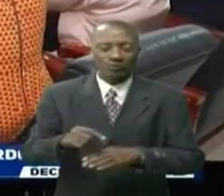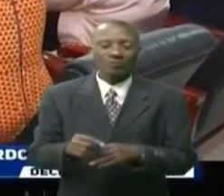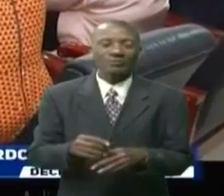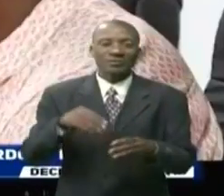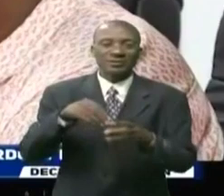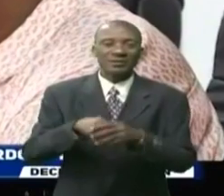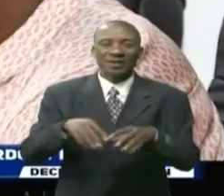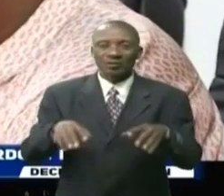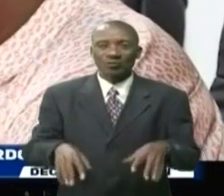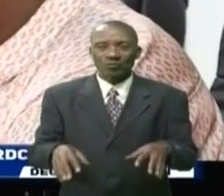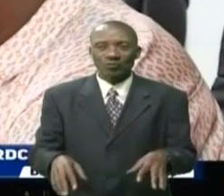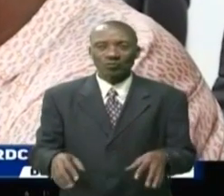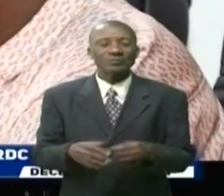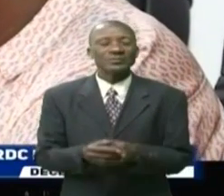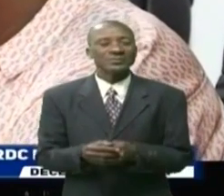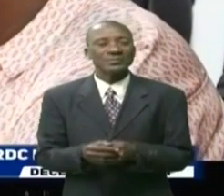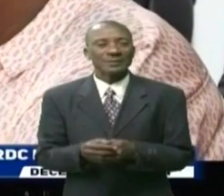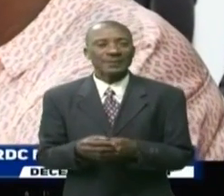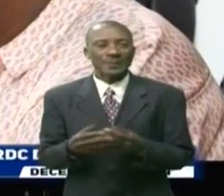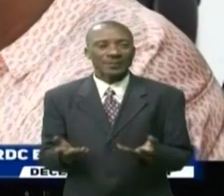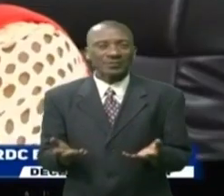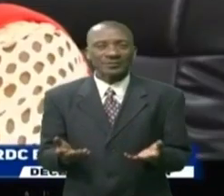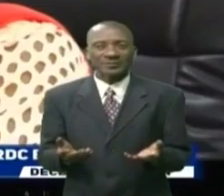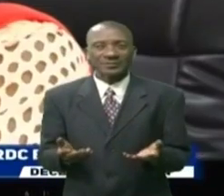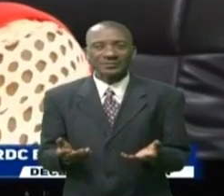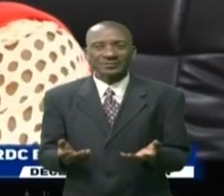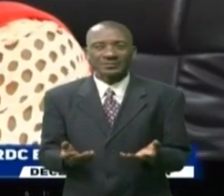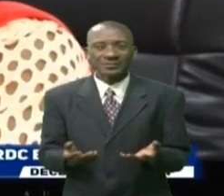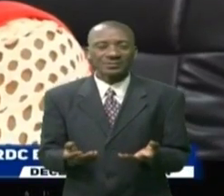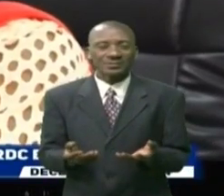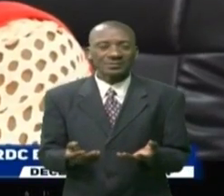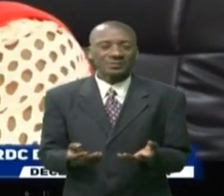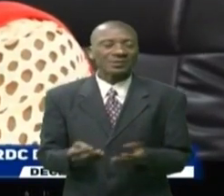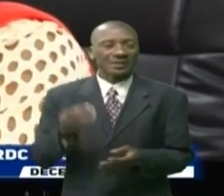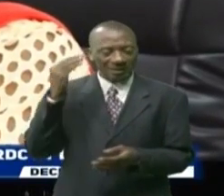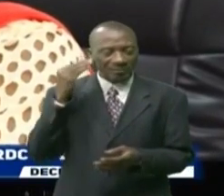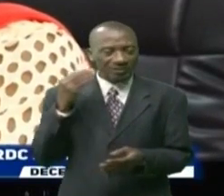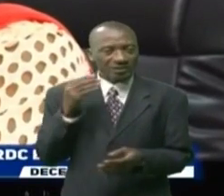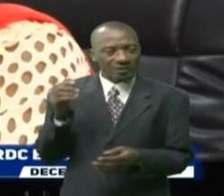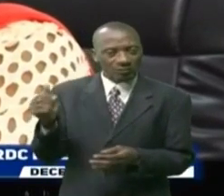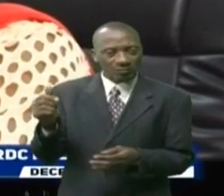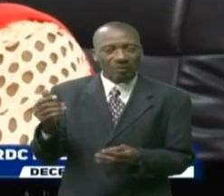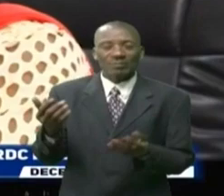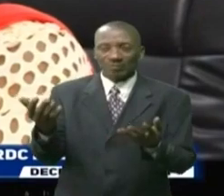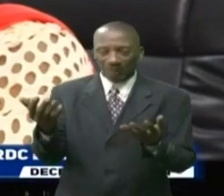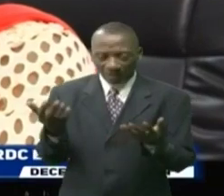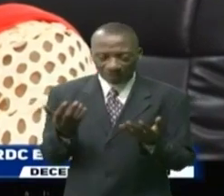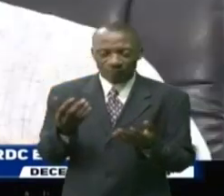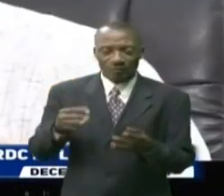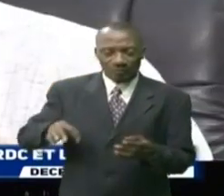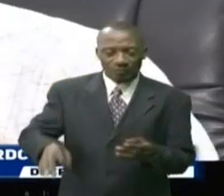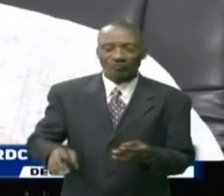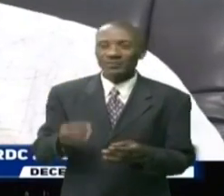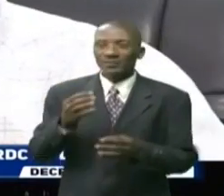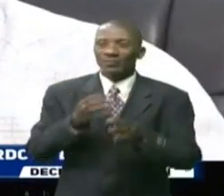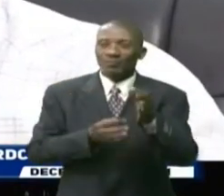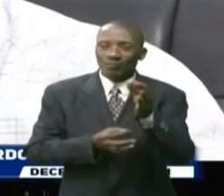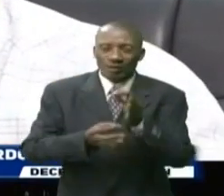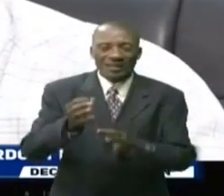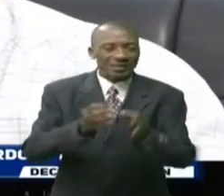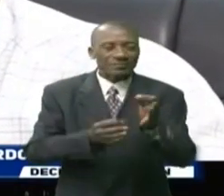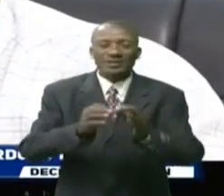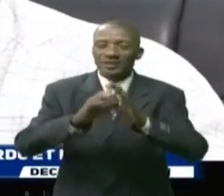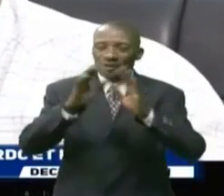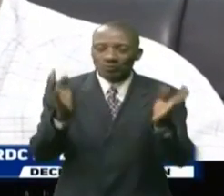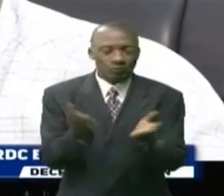à la base. Occasion saisie par le ministre d'État de rassurer à ses interlocuteurs la tenue effective des élections et